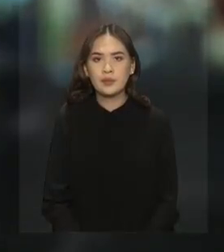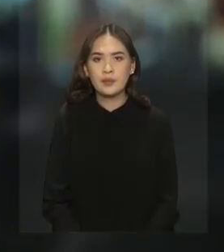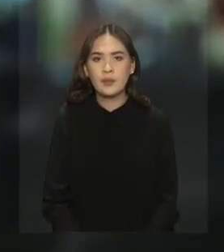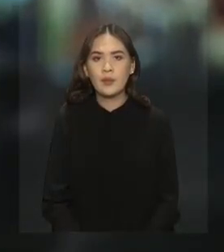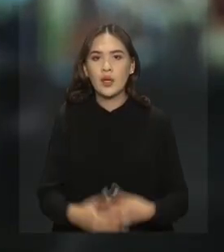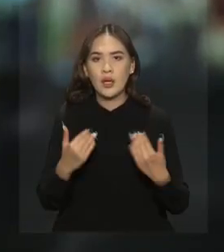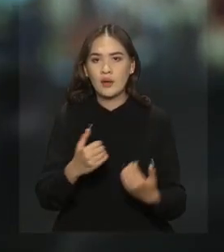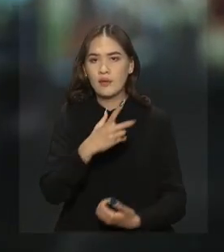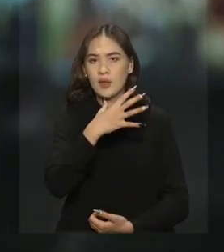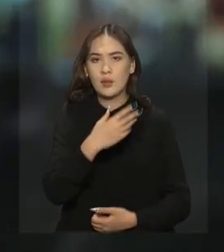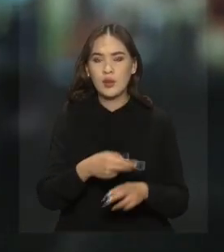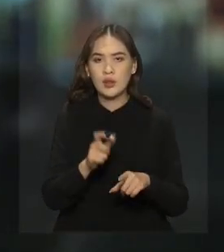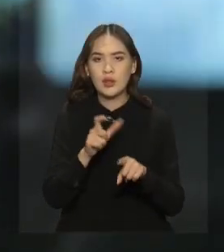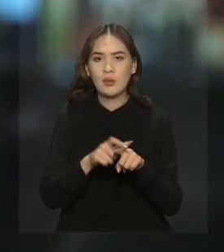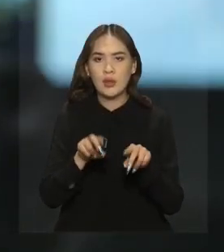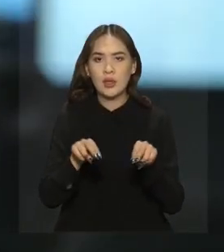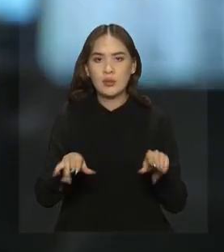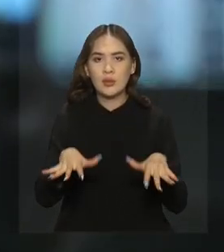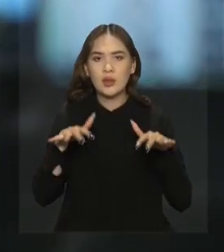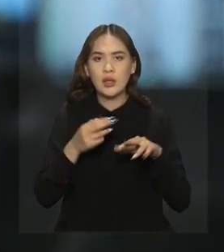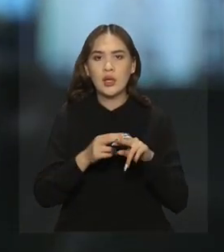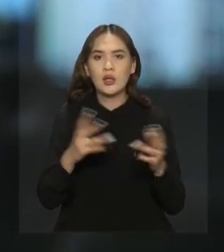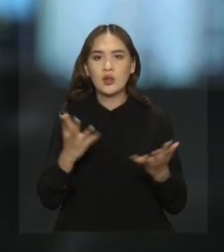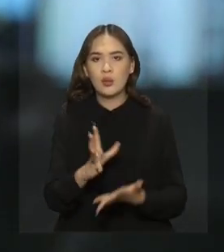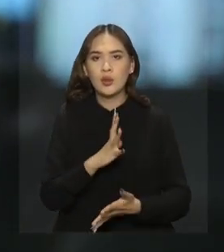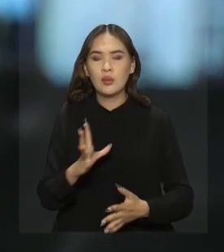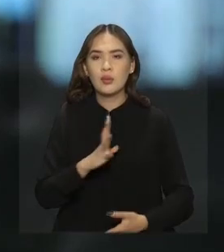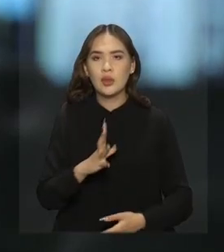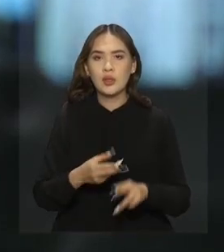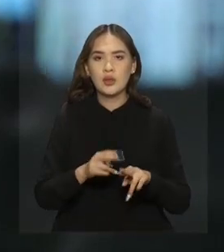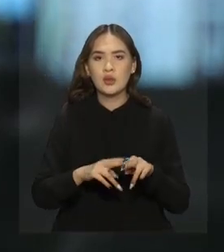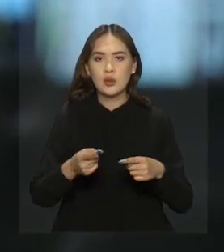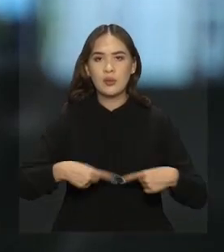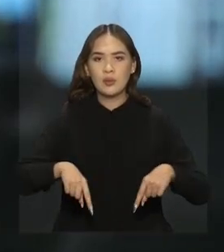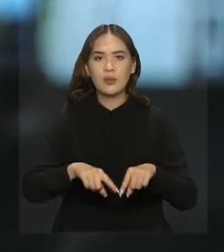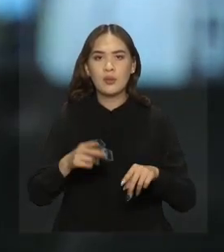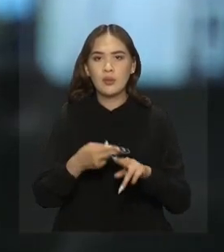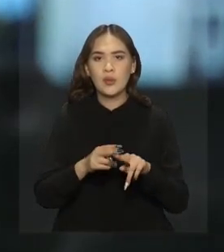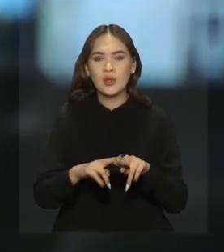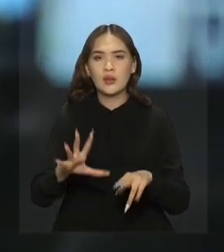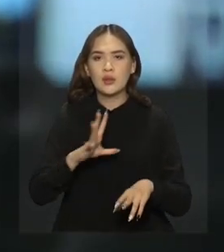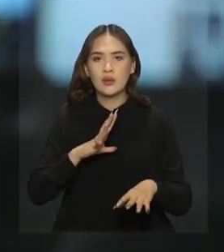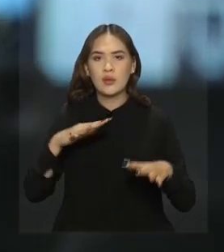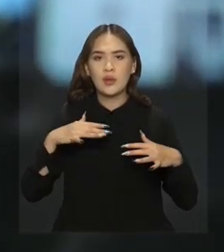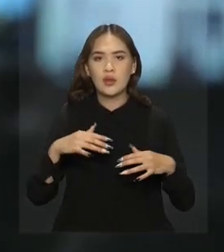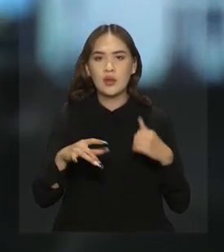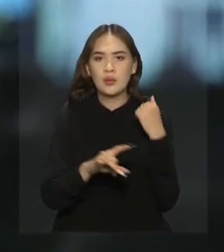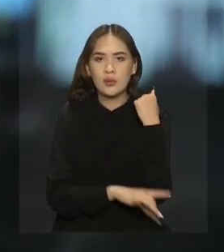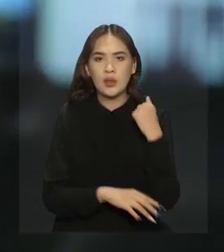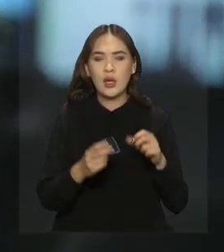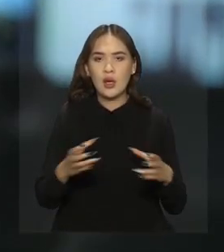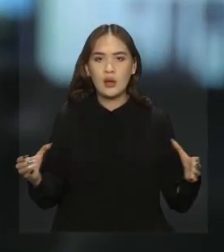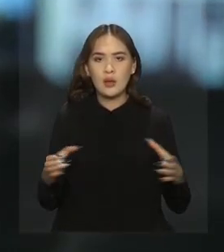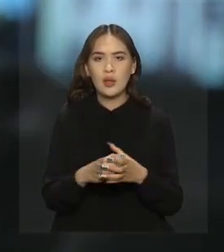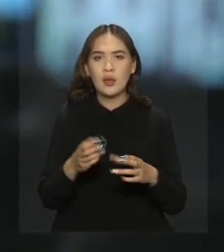В настоящий момент, по словам парламентария, которая уже побывала в зоне бедствия, жители всего региона объединились.